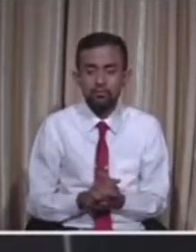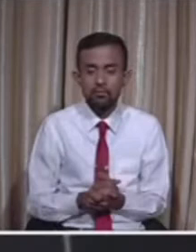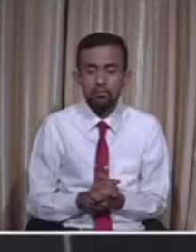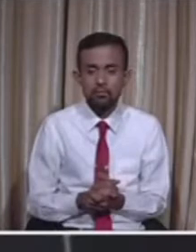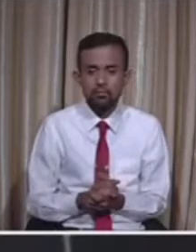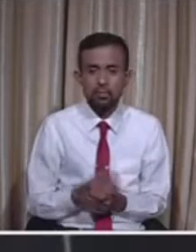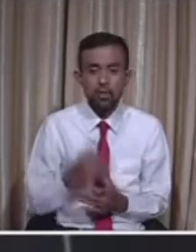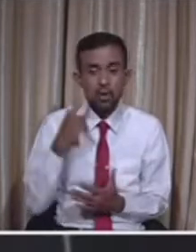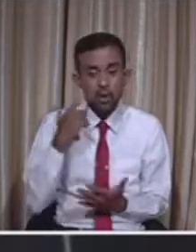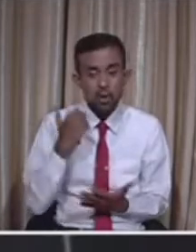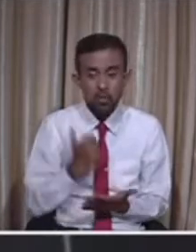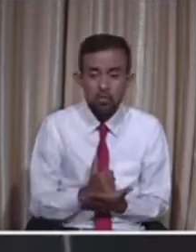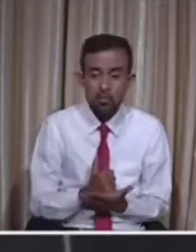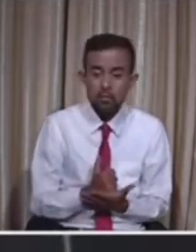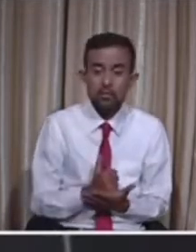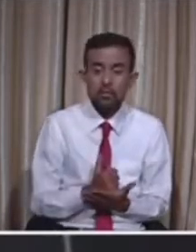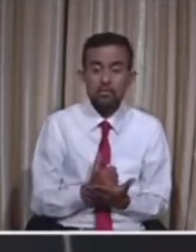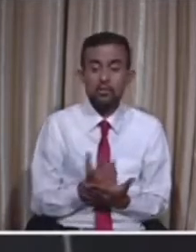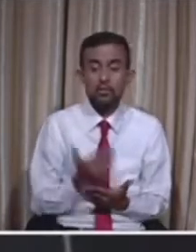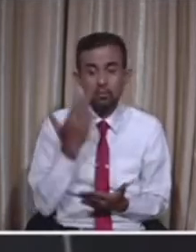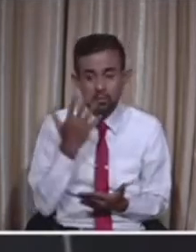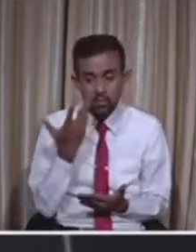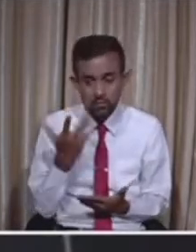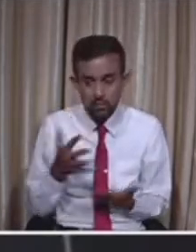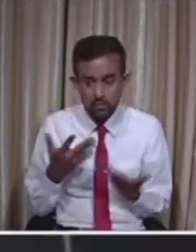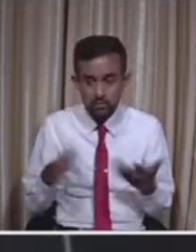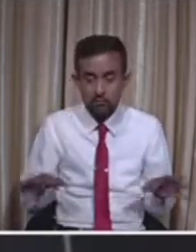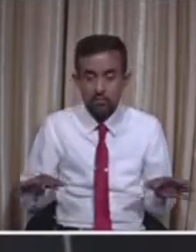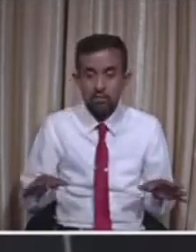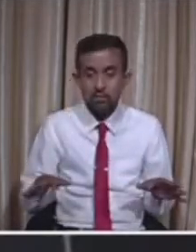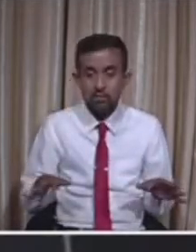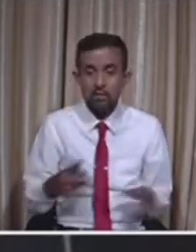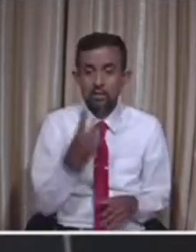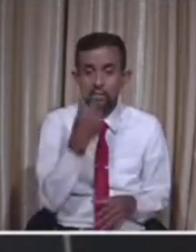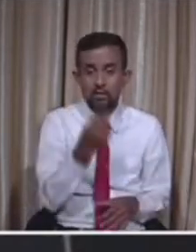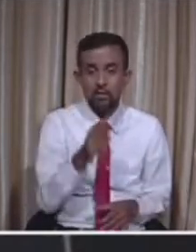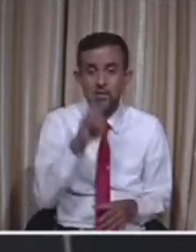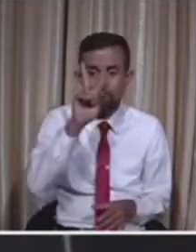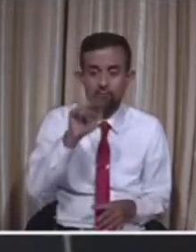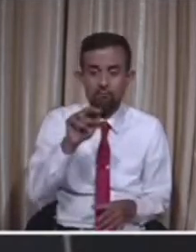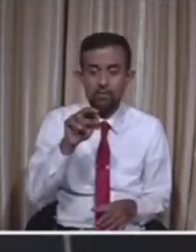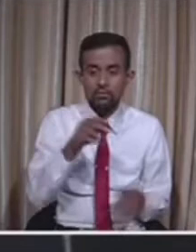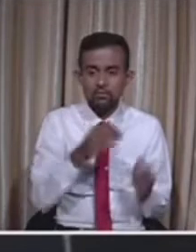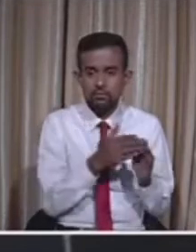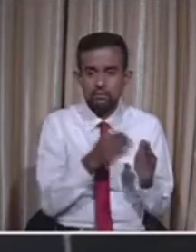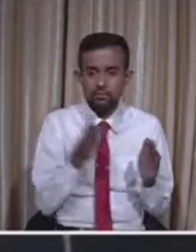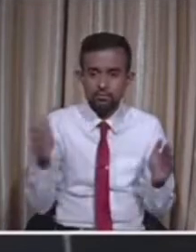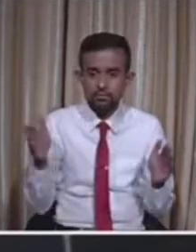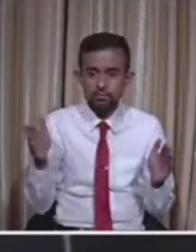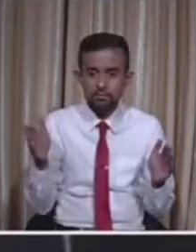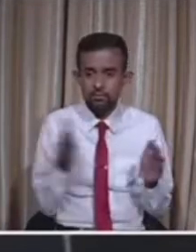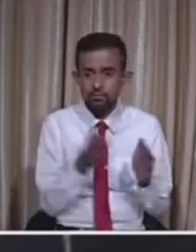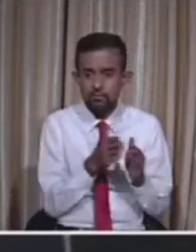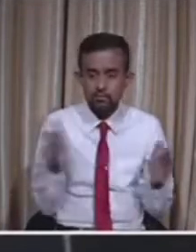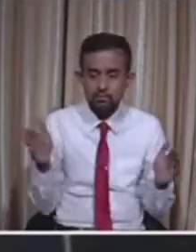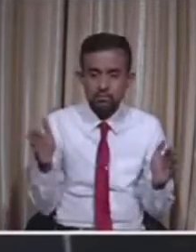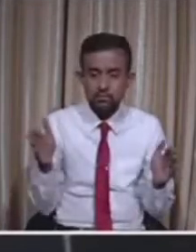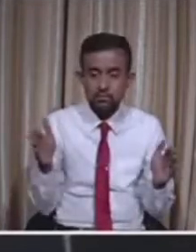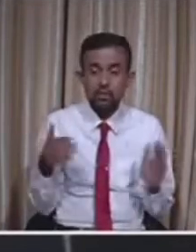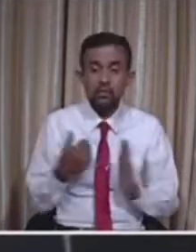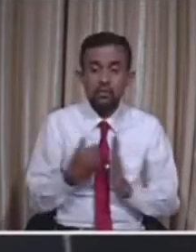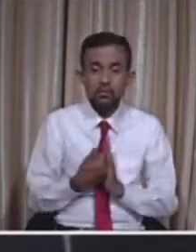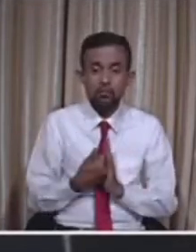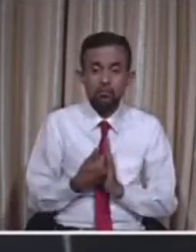ඉතාමත්ම දුෂ්කර තත්ත්වයකට මුහුණ දීලා තමයි 2020 වගේ කියන කාල පරිච්ඡේදයක් තුල මේ